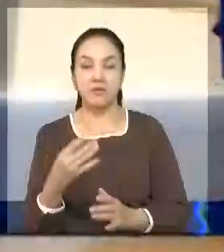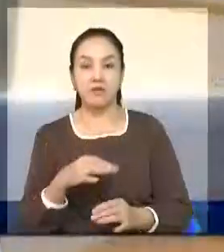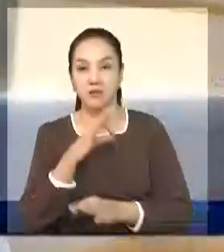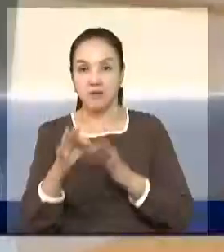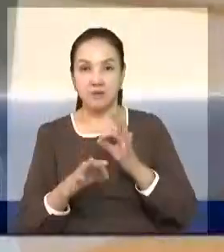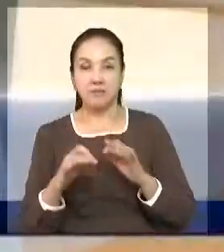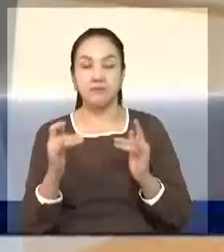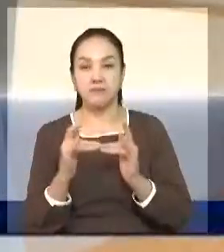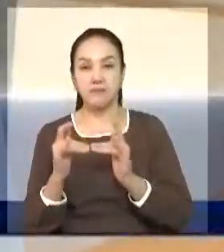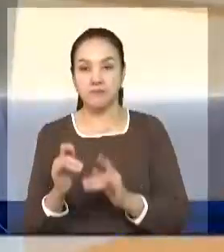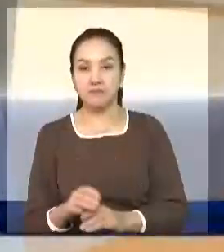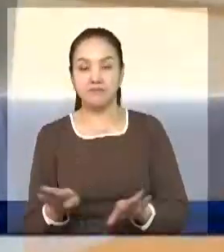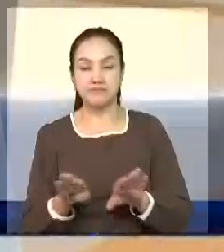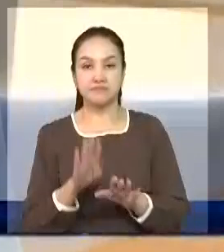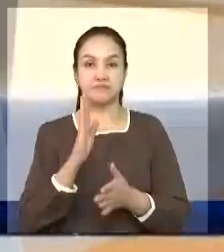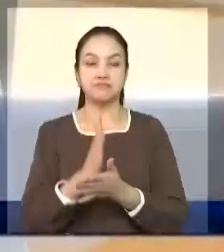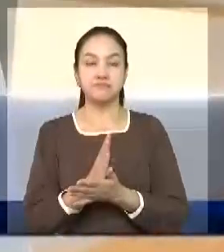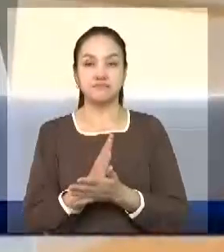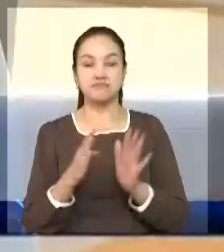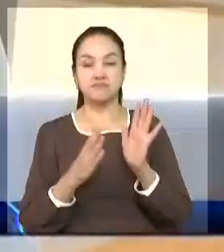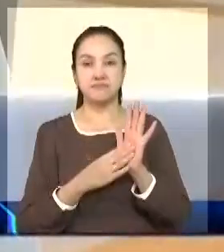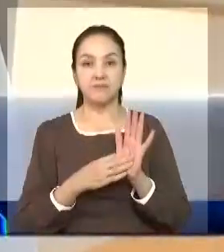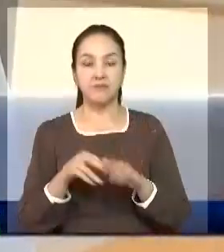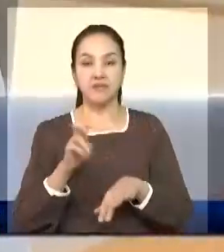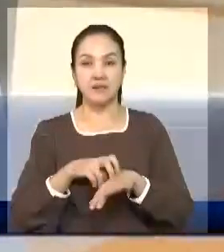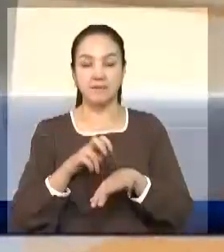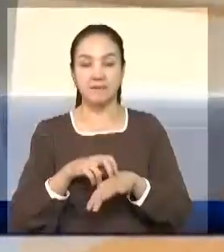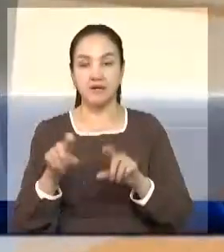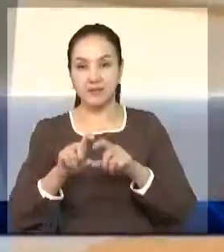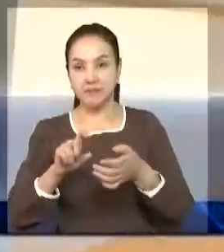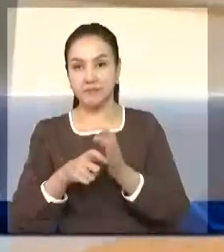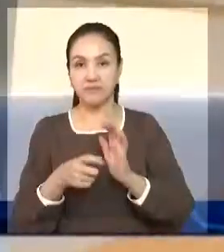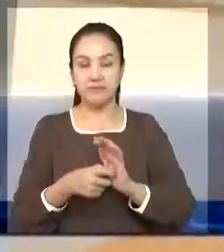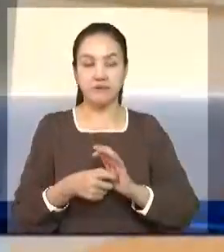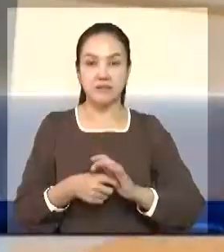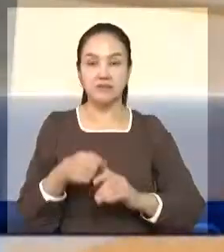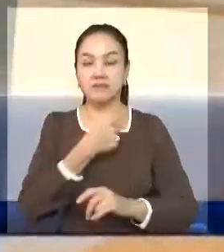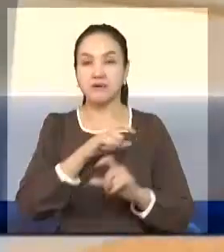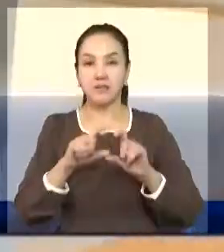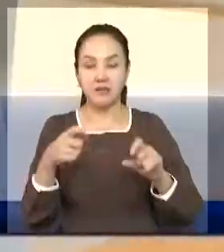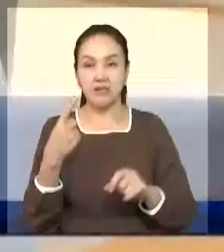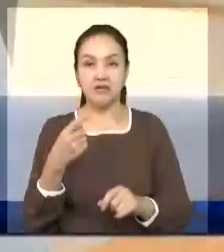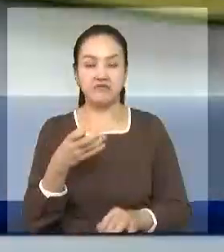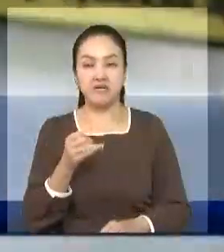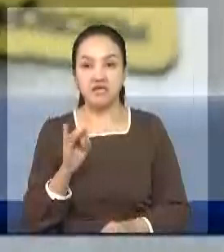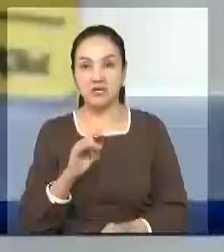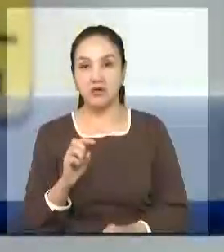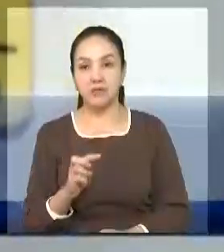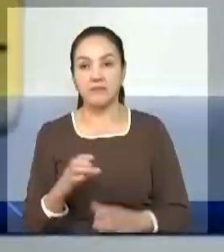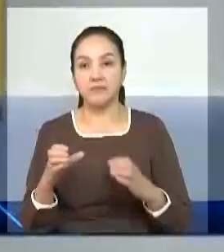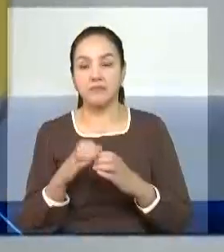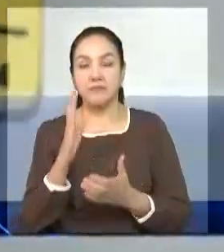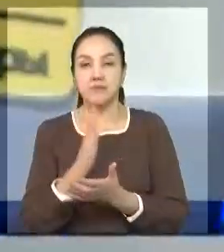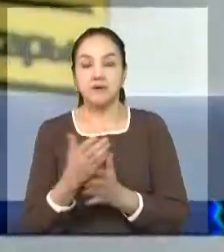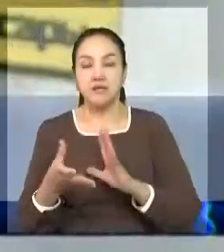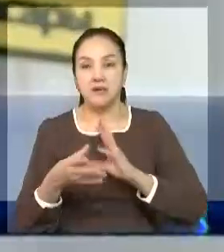стационар. Также имеется 9 врачебных амбулаторий, 19 медицинских пунктов и 1 фельдшерский амбулаторный пункт.